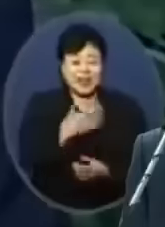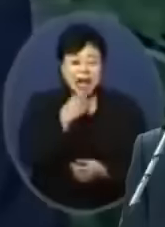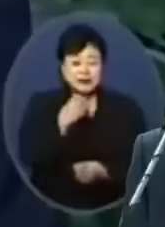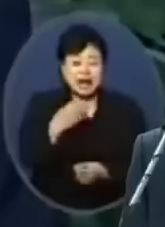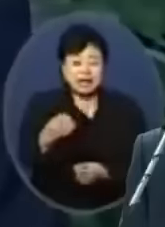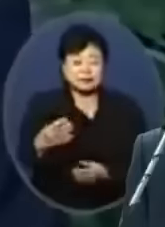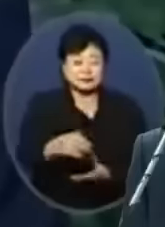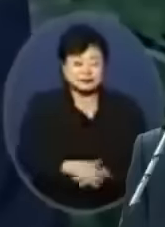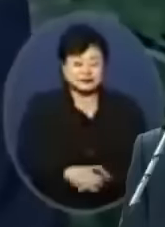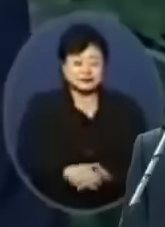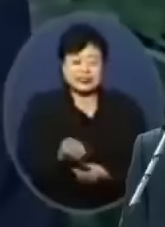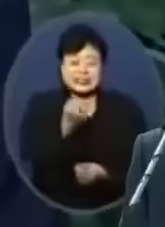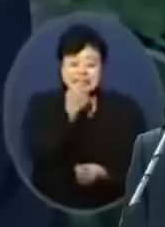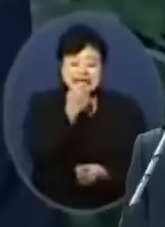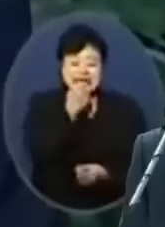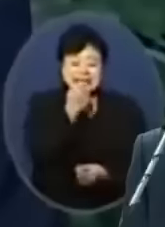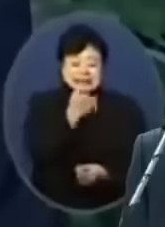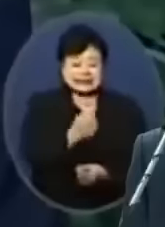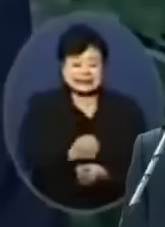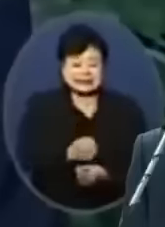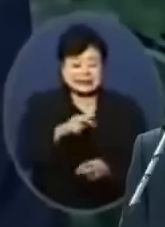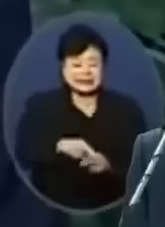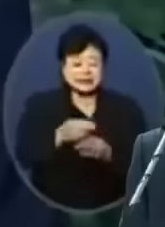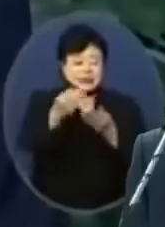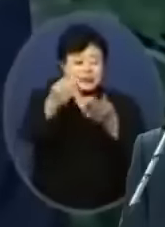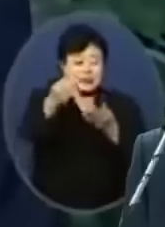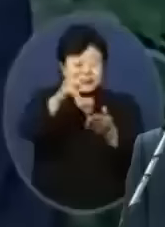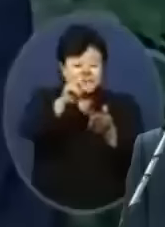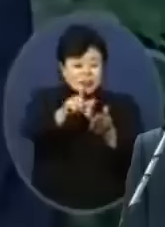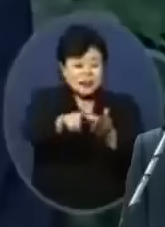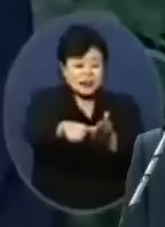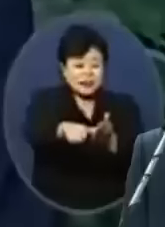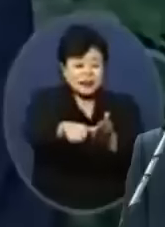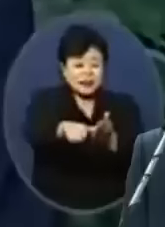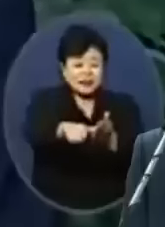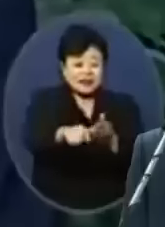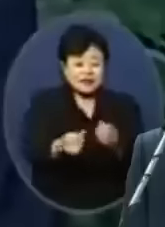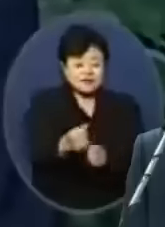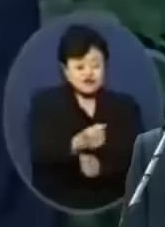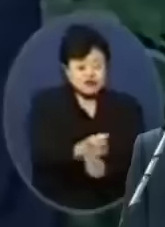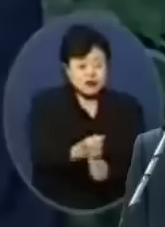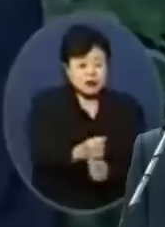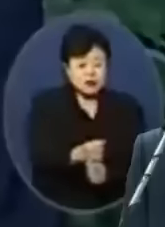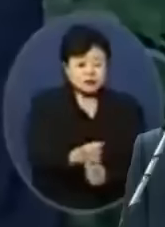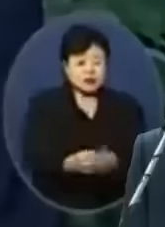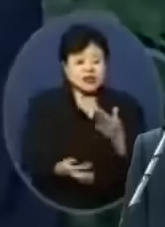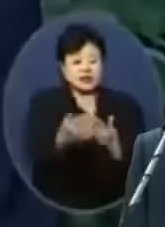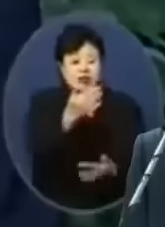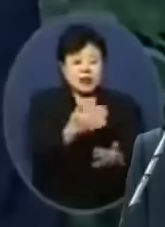아브라함이 이삭을 제물로 드리려고 할 때 그를 묶어서 장작